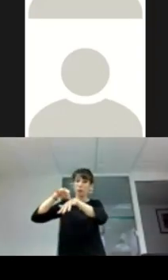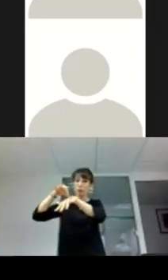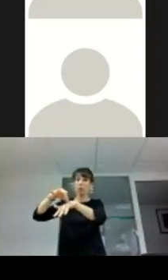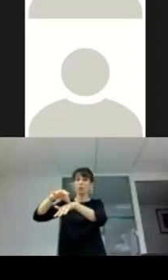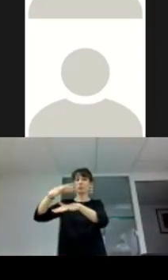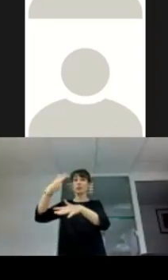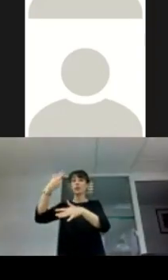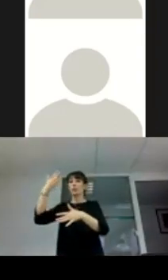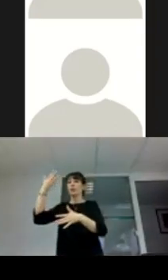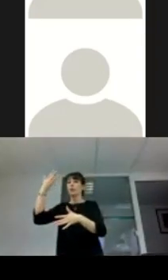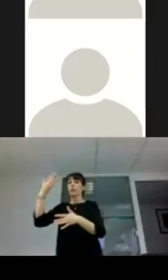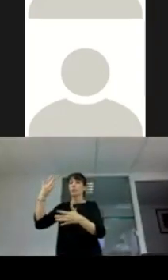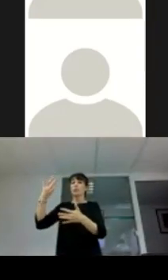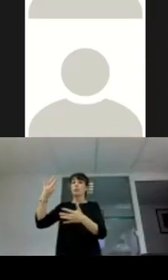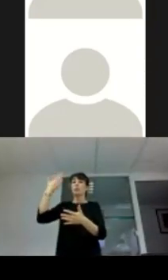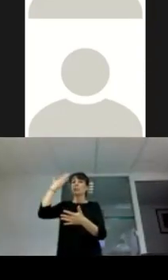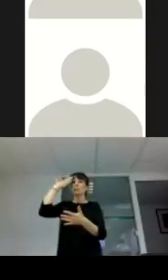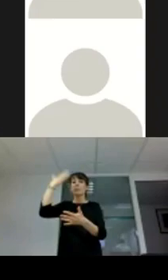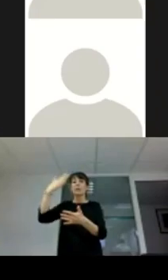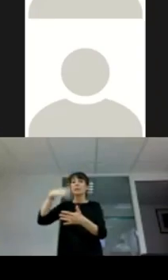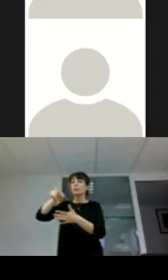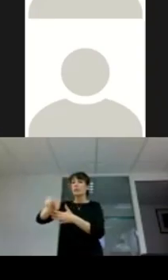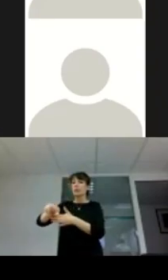les thérapeutiques, soit chirurgicales, soit